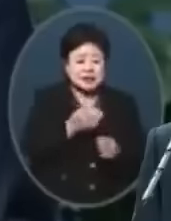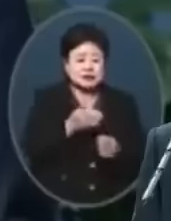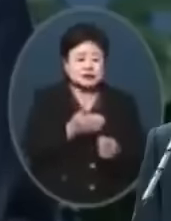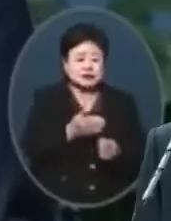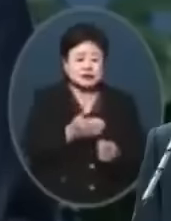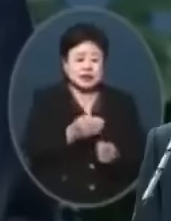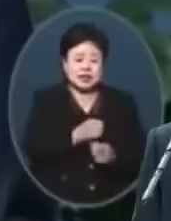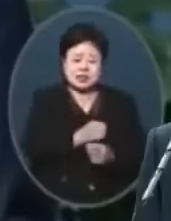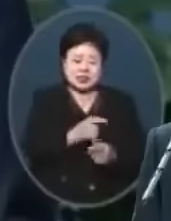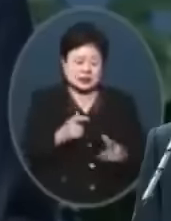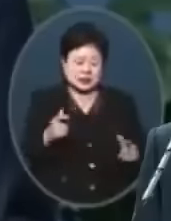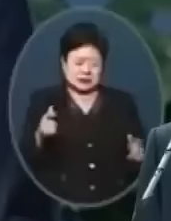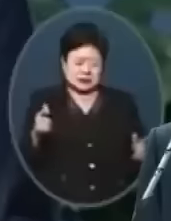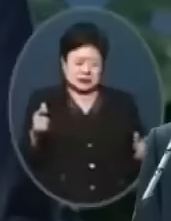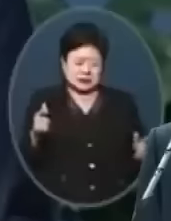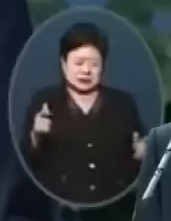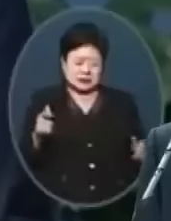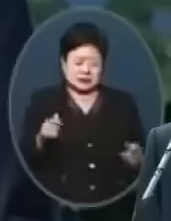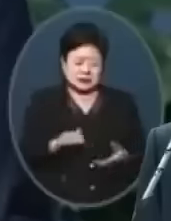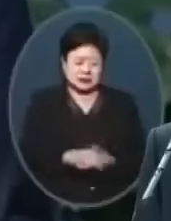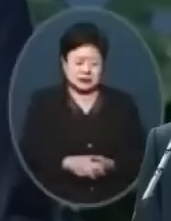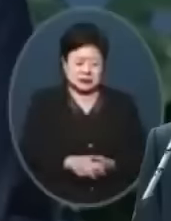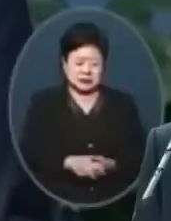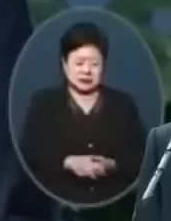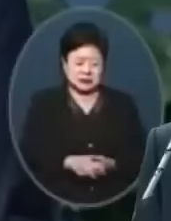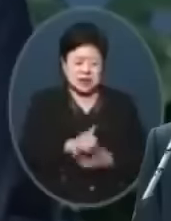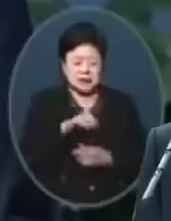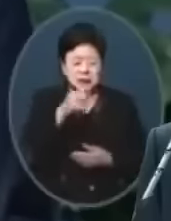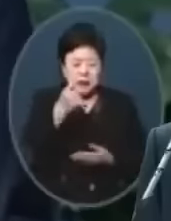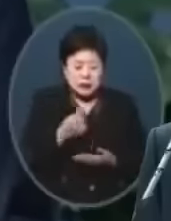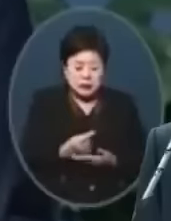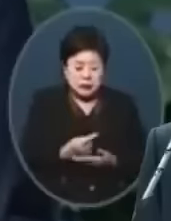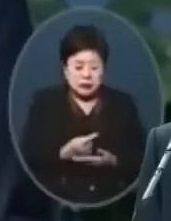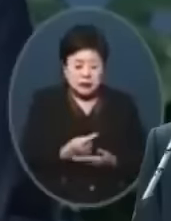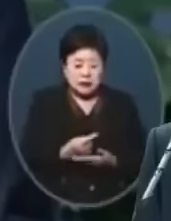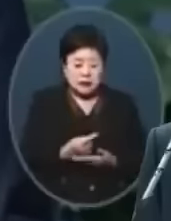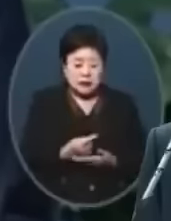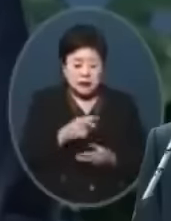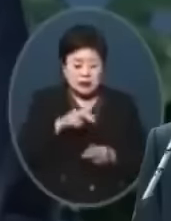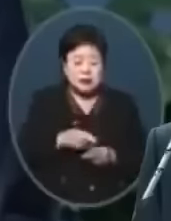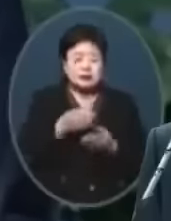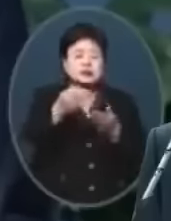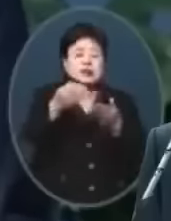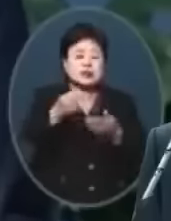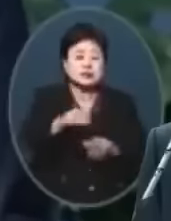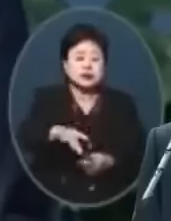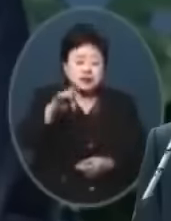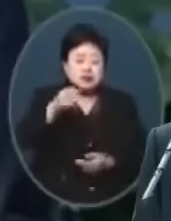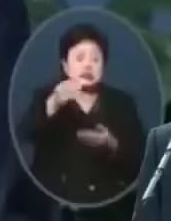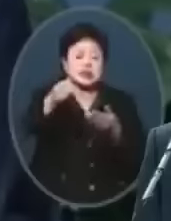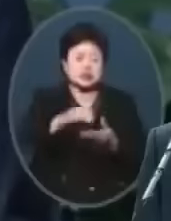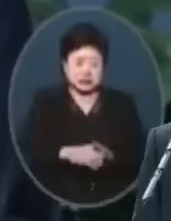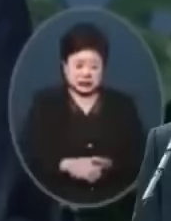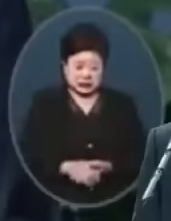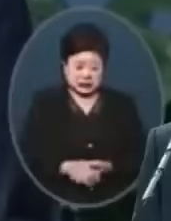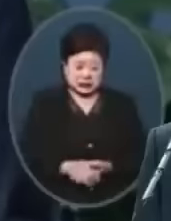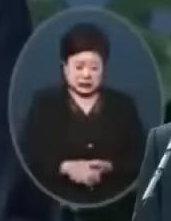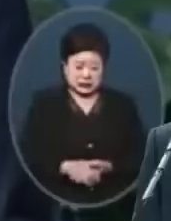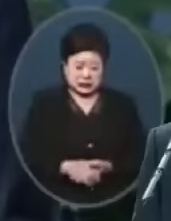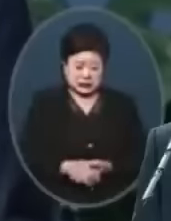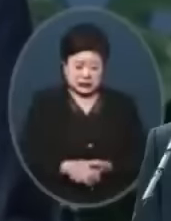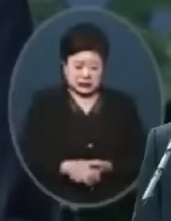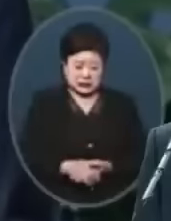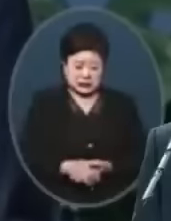사랑했으면 먼저 하나님께 나와서 제물을 드려야죠. 우리 주변에 흔히